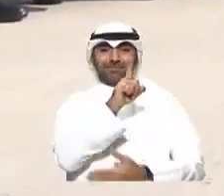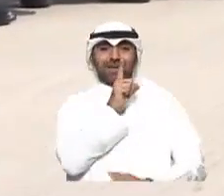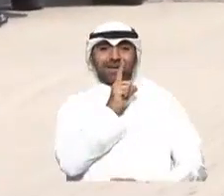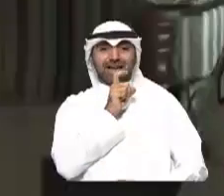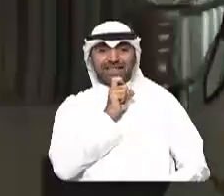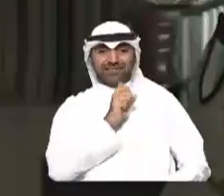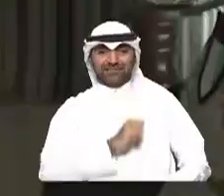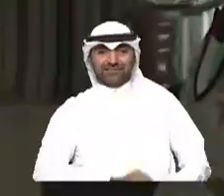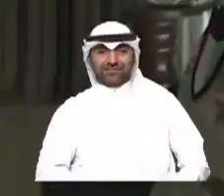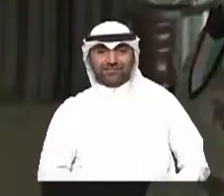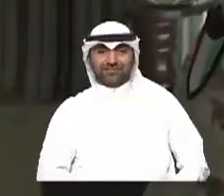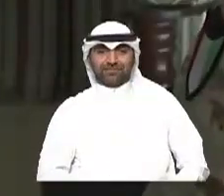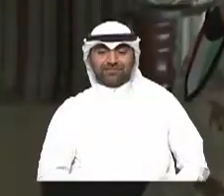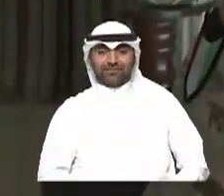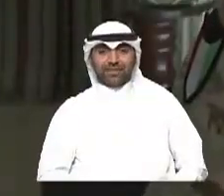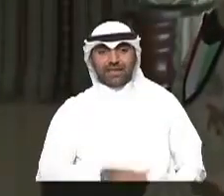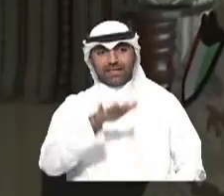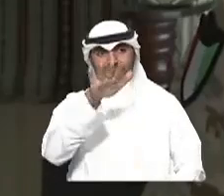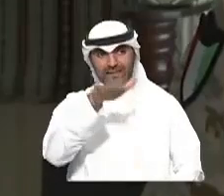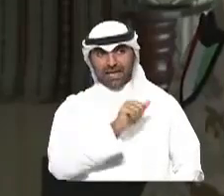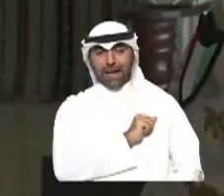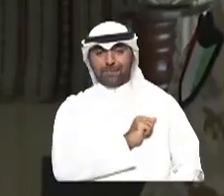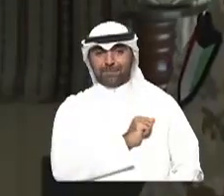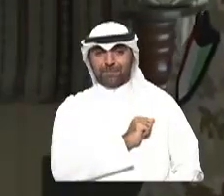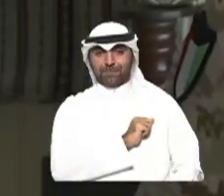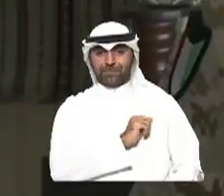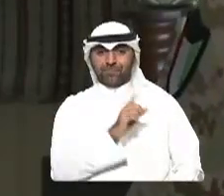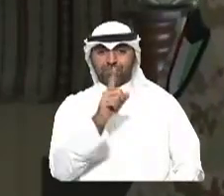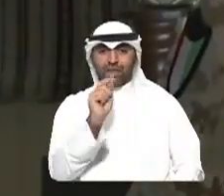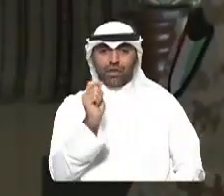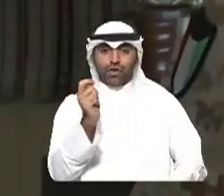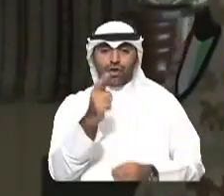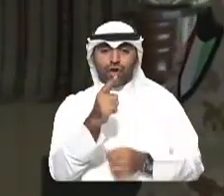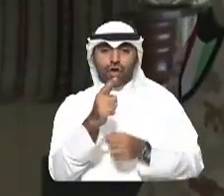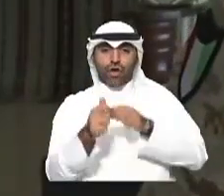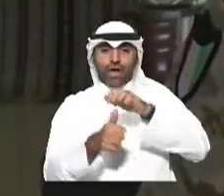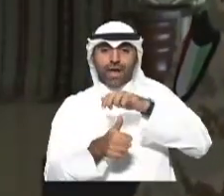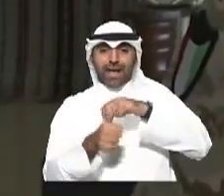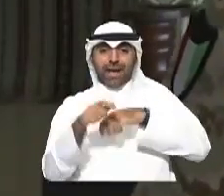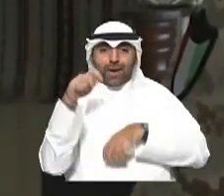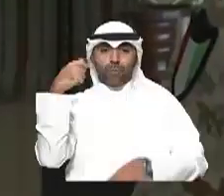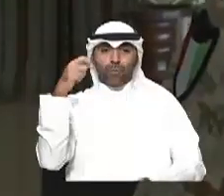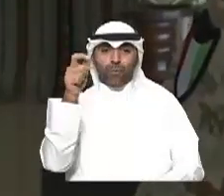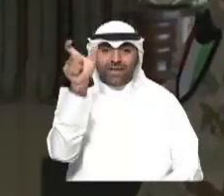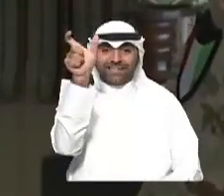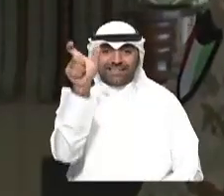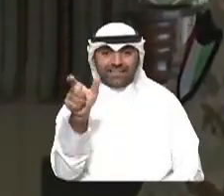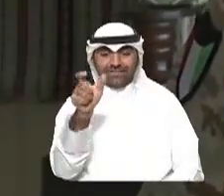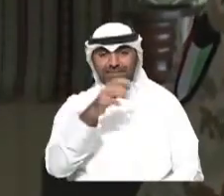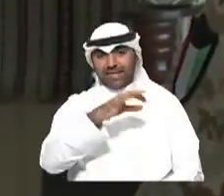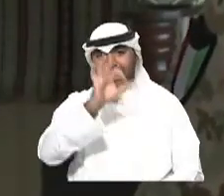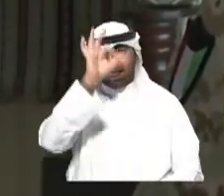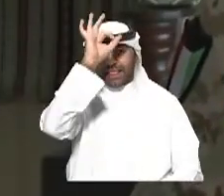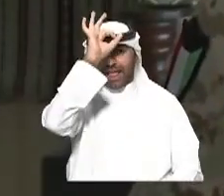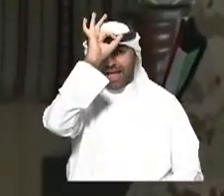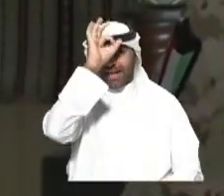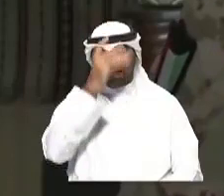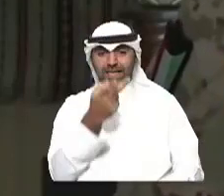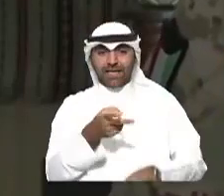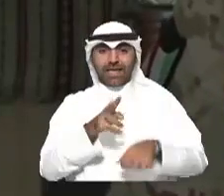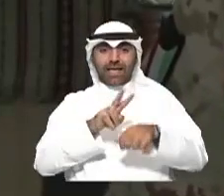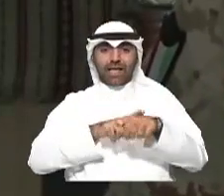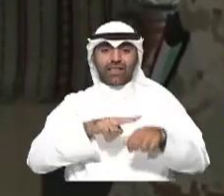الشقيقة. بناء على توجيهات القيادة السياسية ومتابعة مباشرة من سيدي معالي وزير